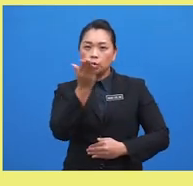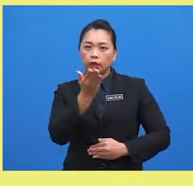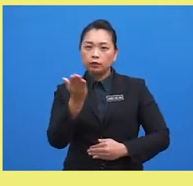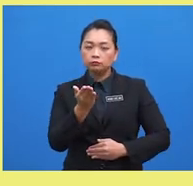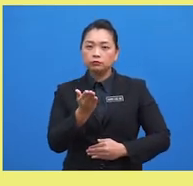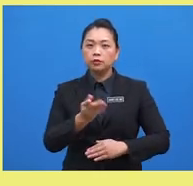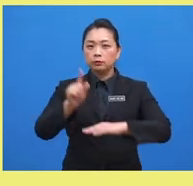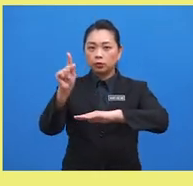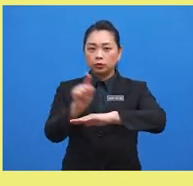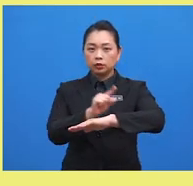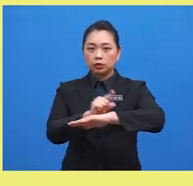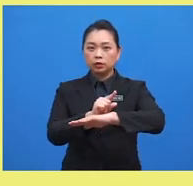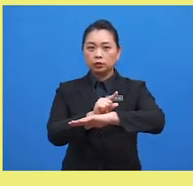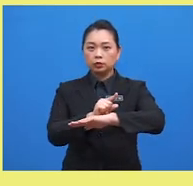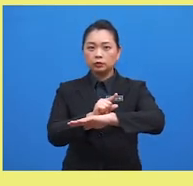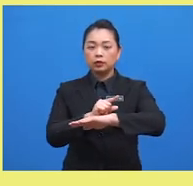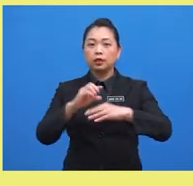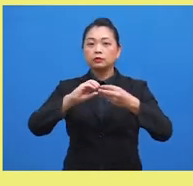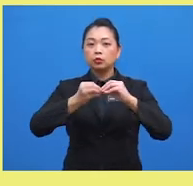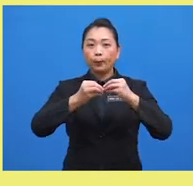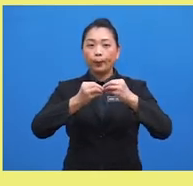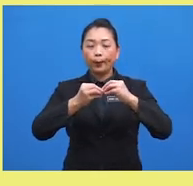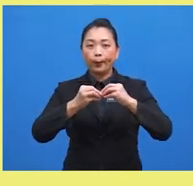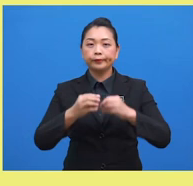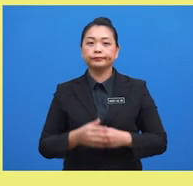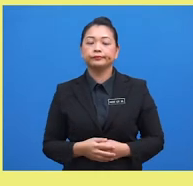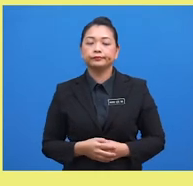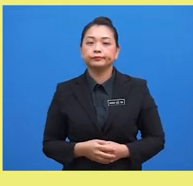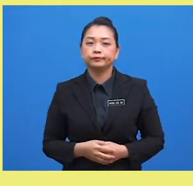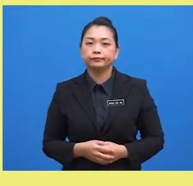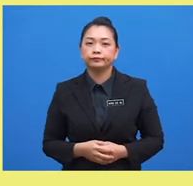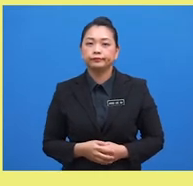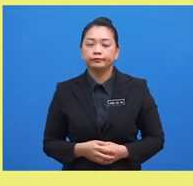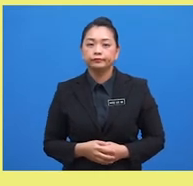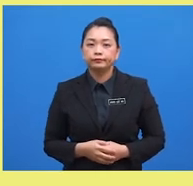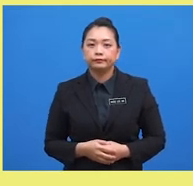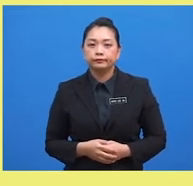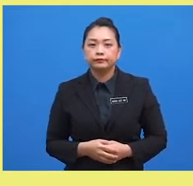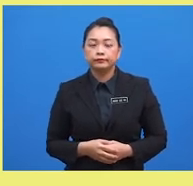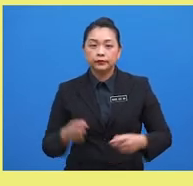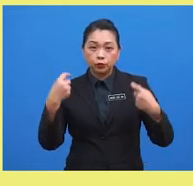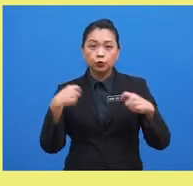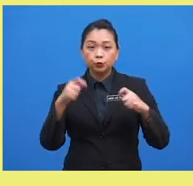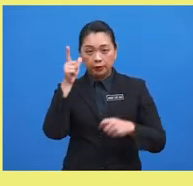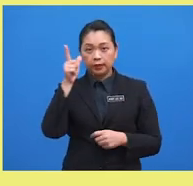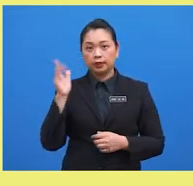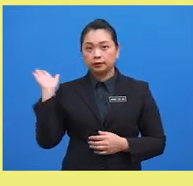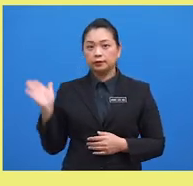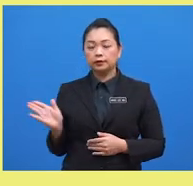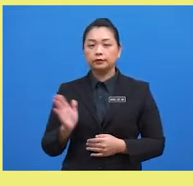kawasan dengan menomborkan kawasan. Cuba lihat